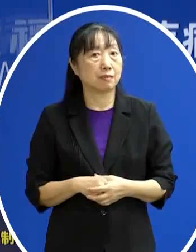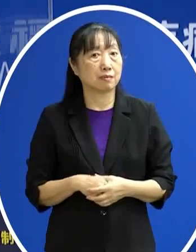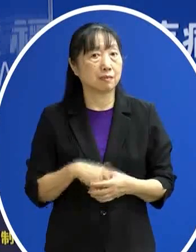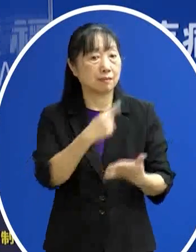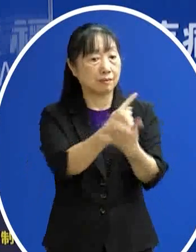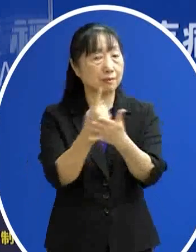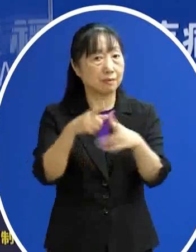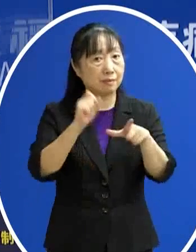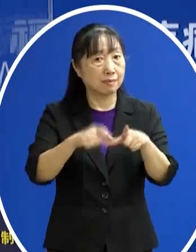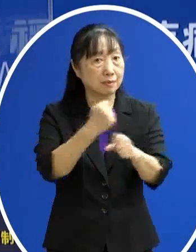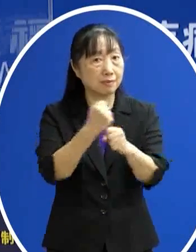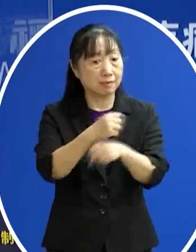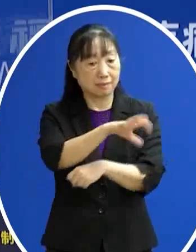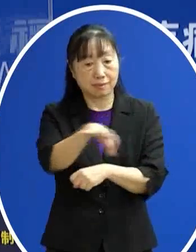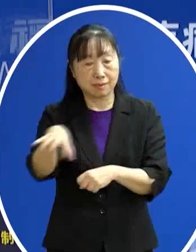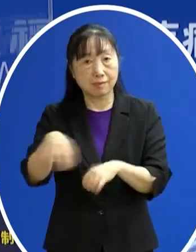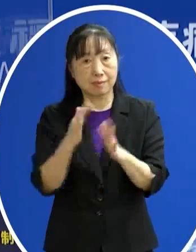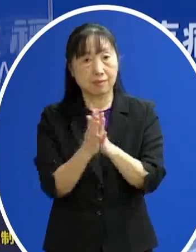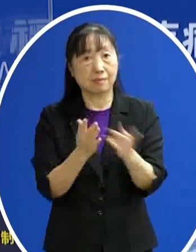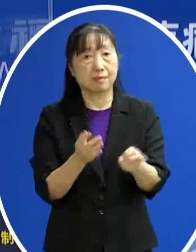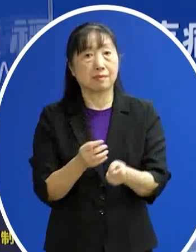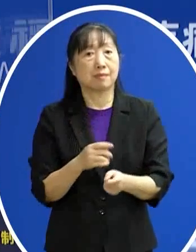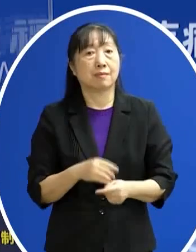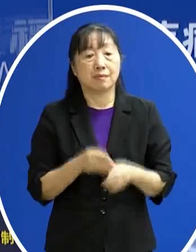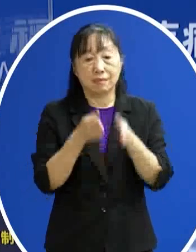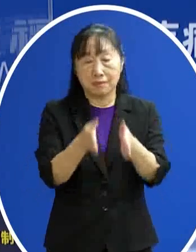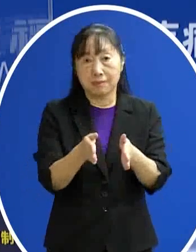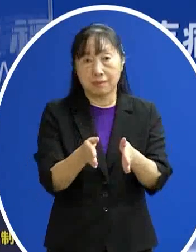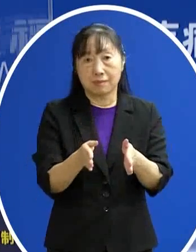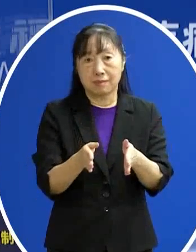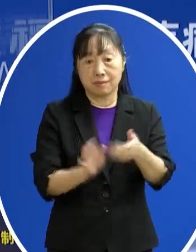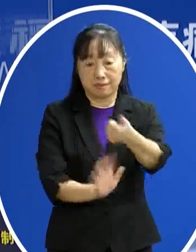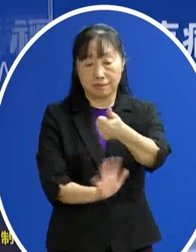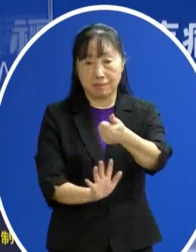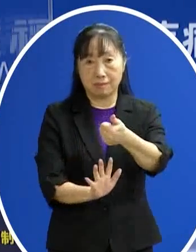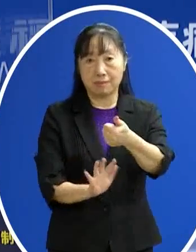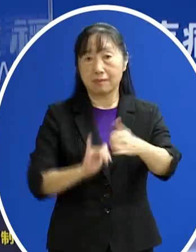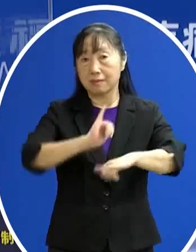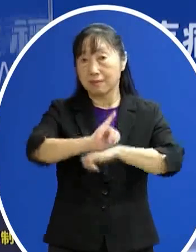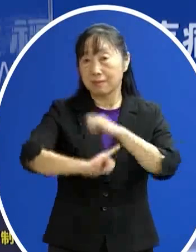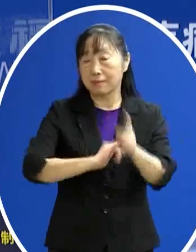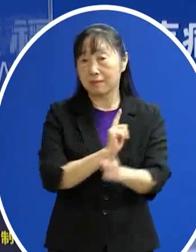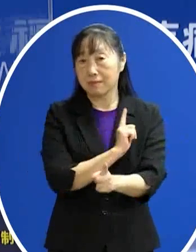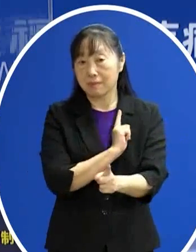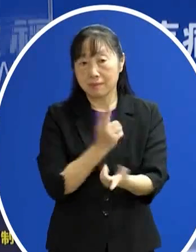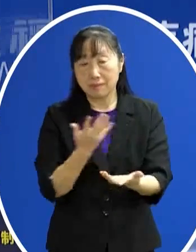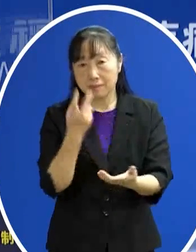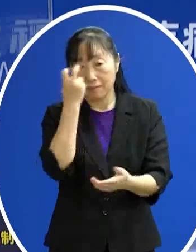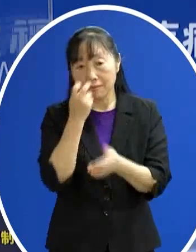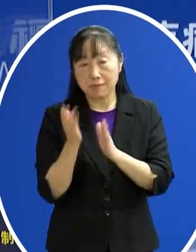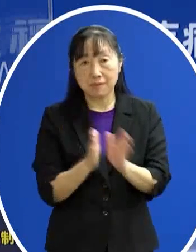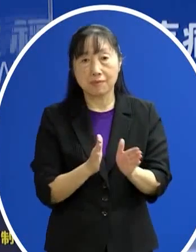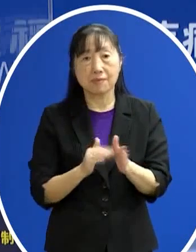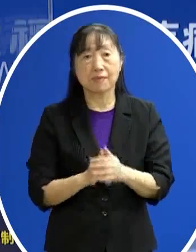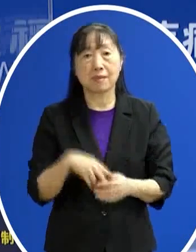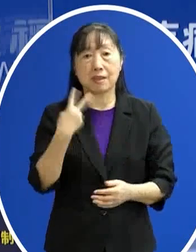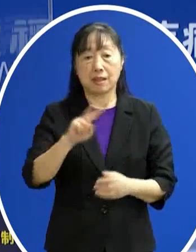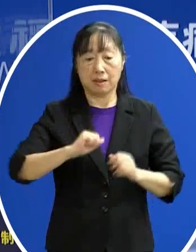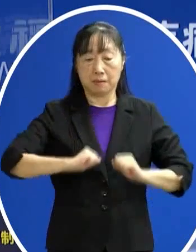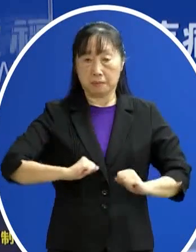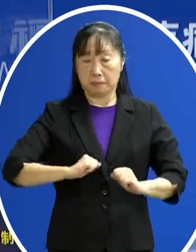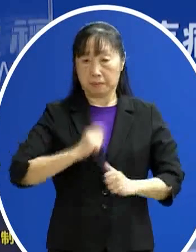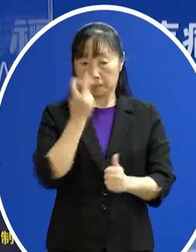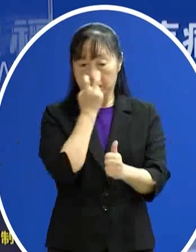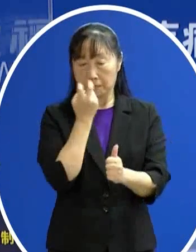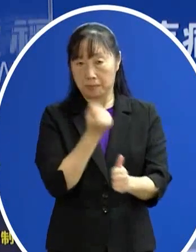职场跟工作里面也要对于这个员工的生活管理，那还有一些的健康监